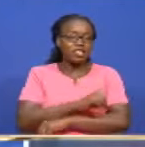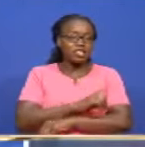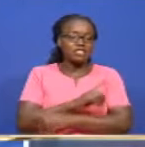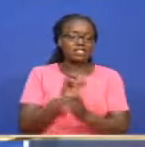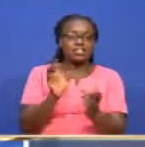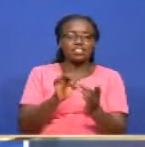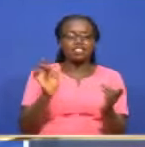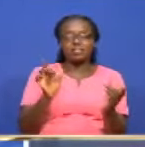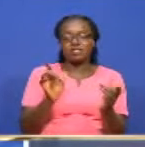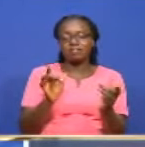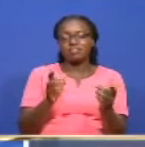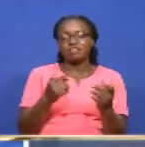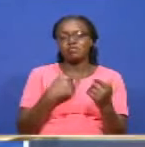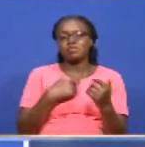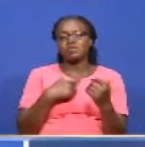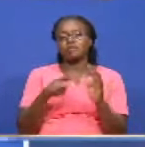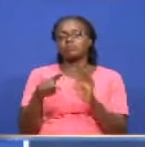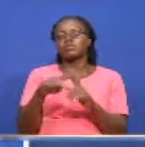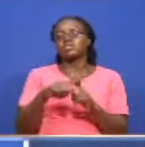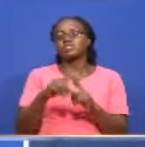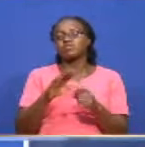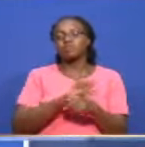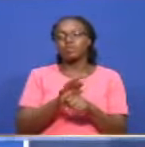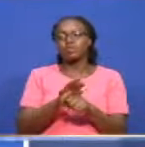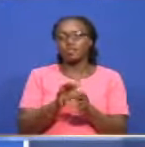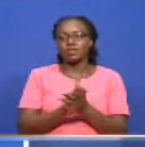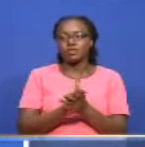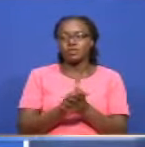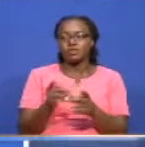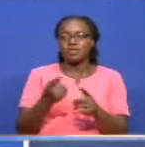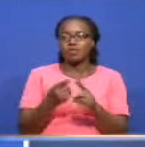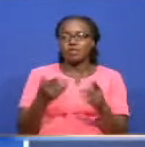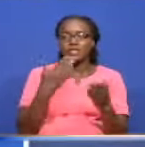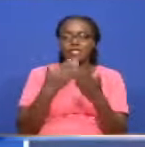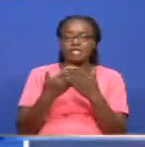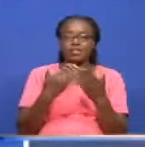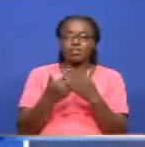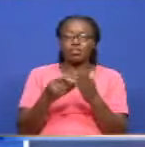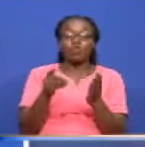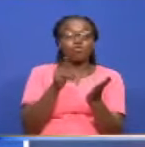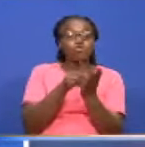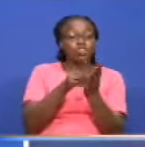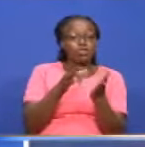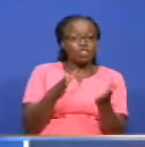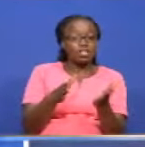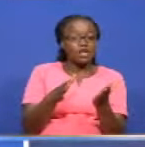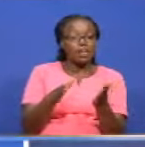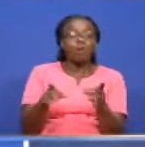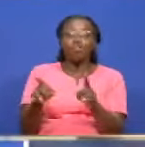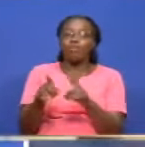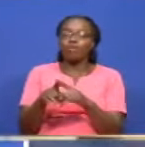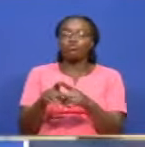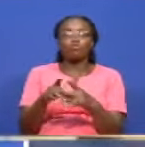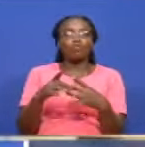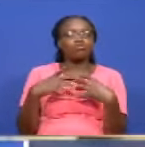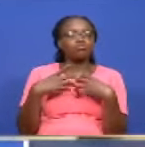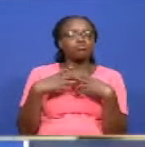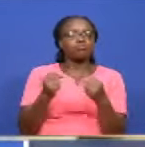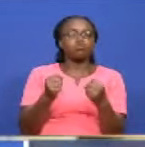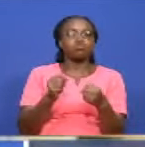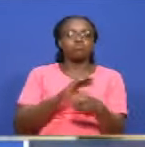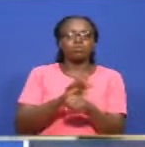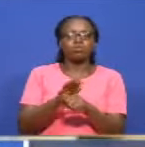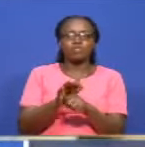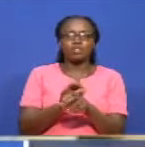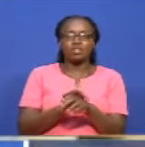ndo nikapatikana niko positive. But thanks to doctors here, he's also a confirmed recovered patient. Sija